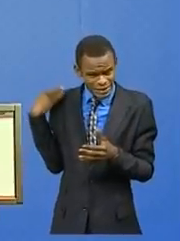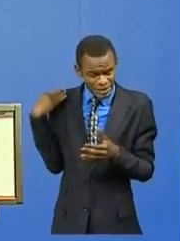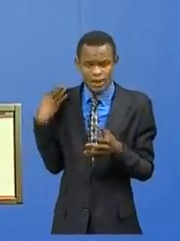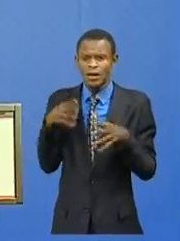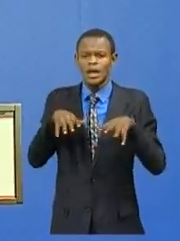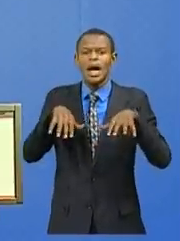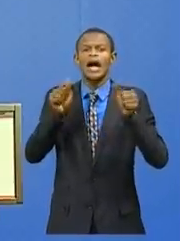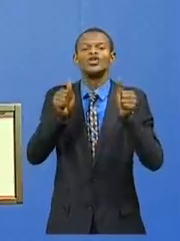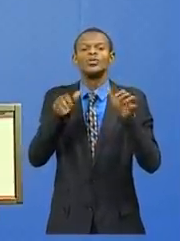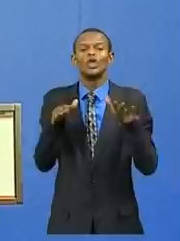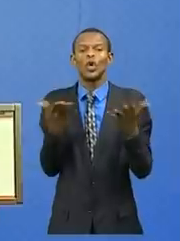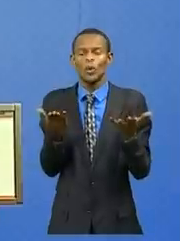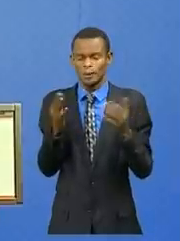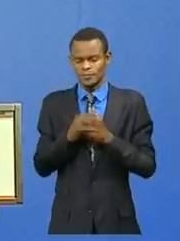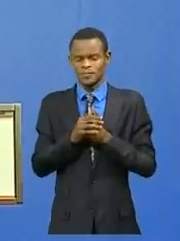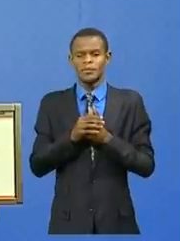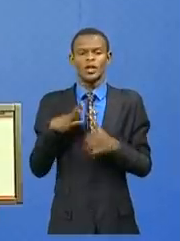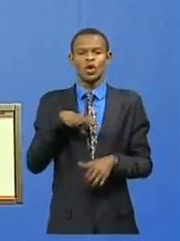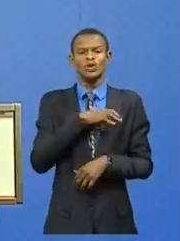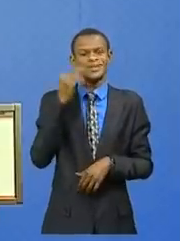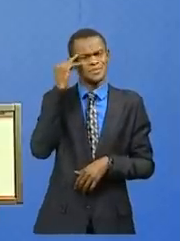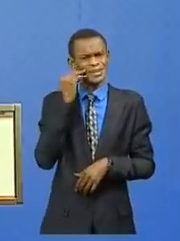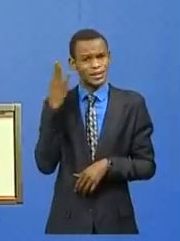tenue le vendredi 6 août 2021.